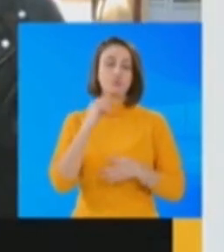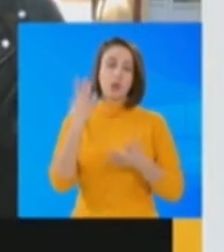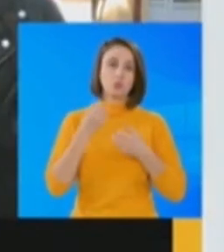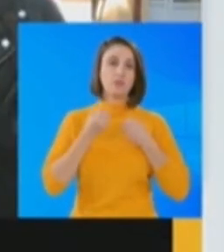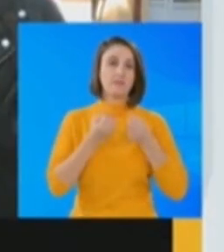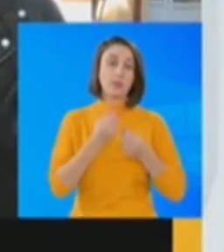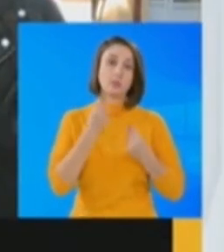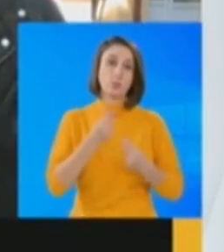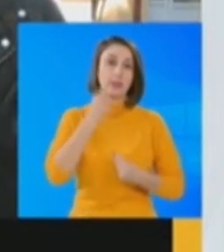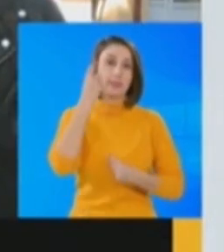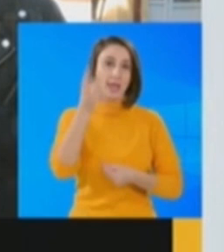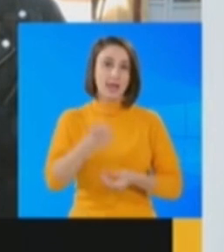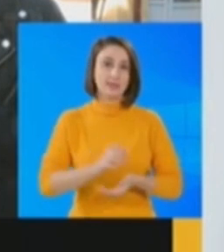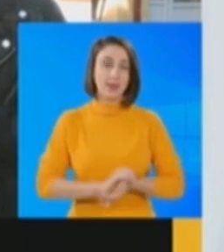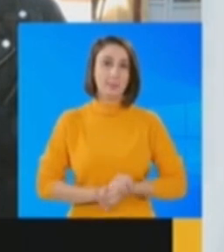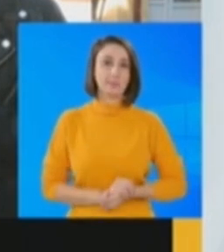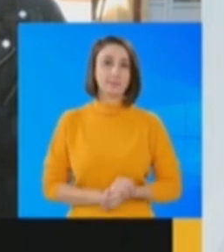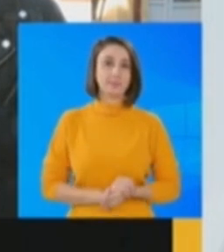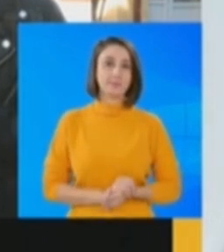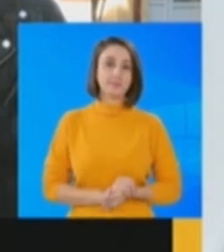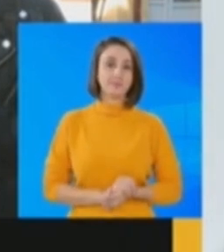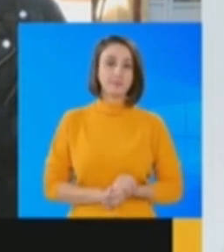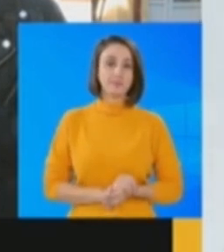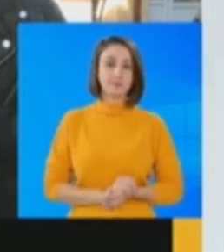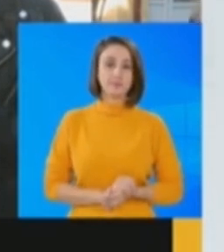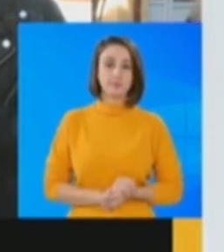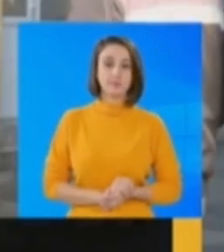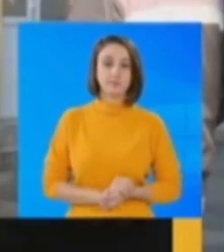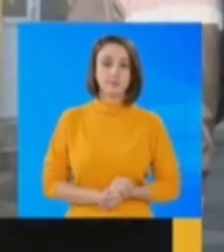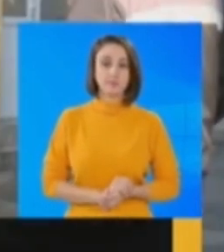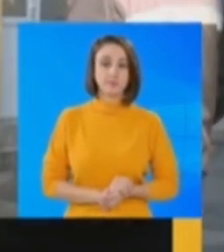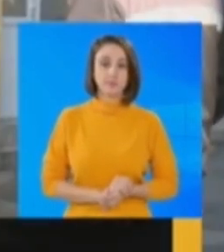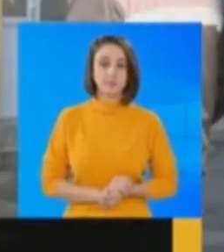ne aduce mai multe detalii. Bună dimineața, Andrei!